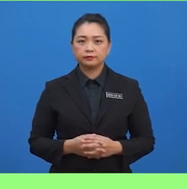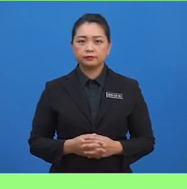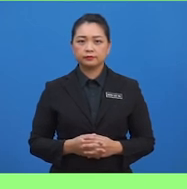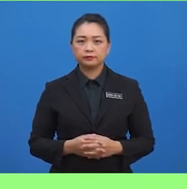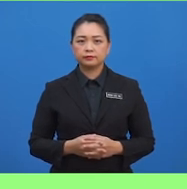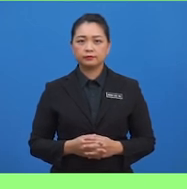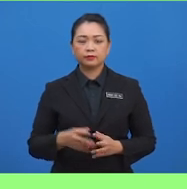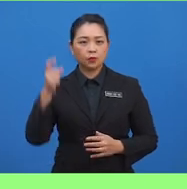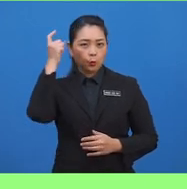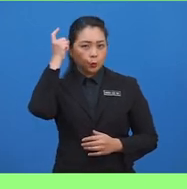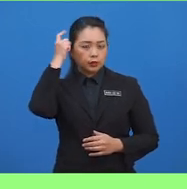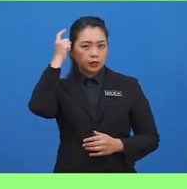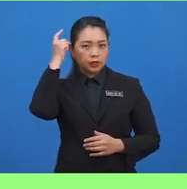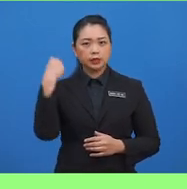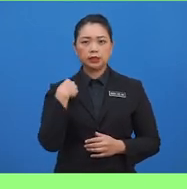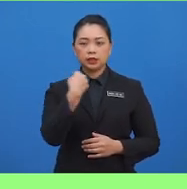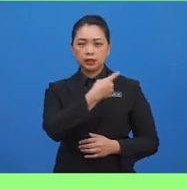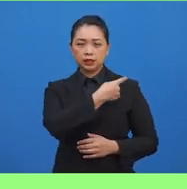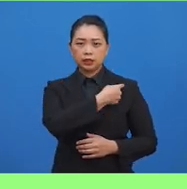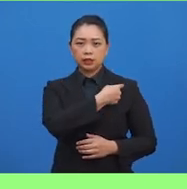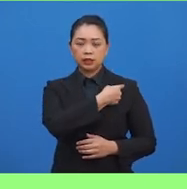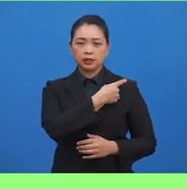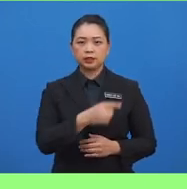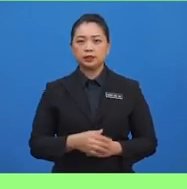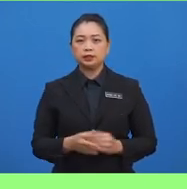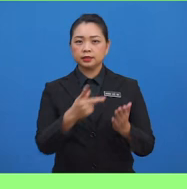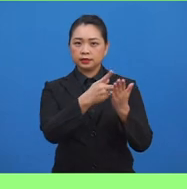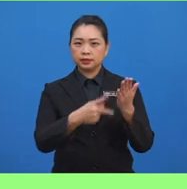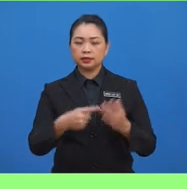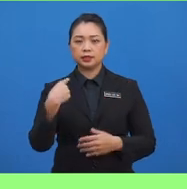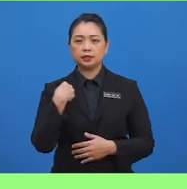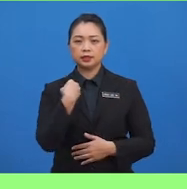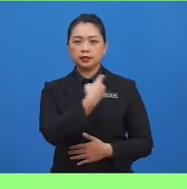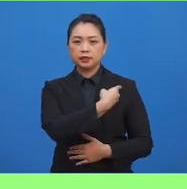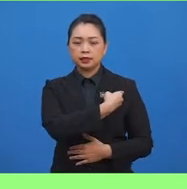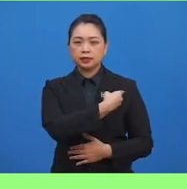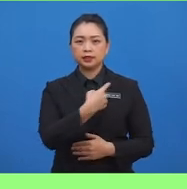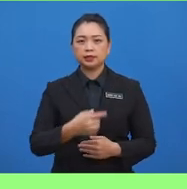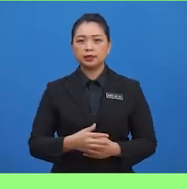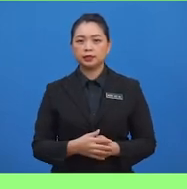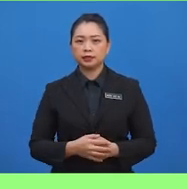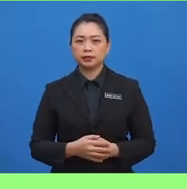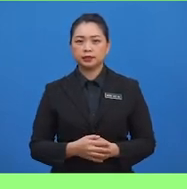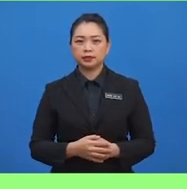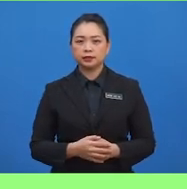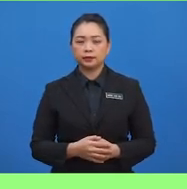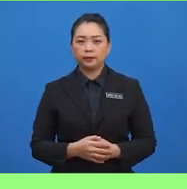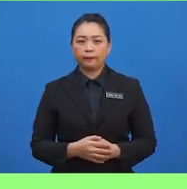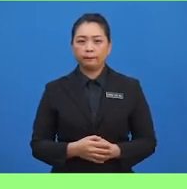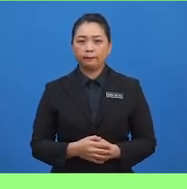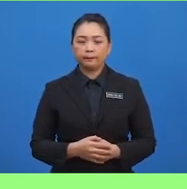Hai otak kita hazo Nah kita